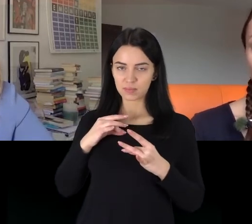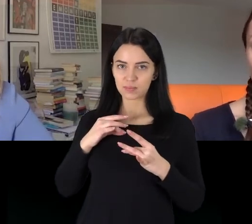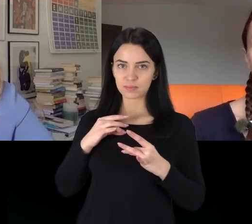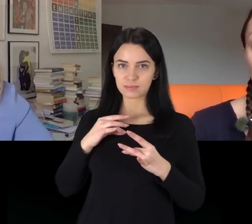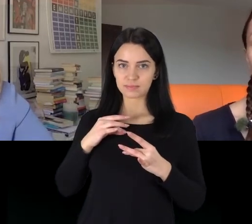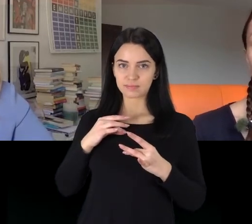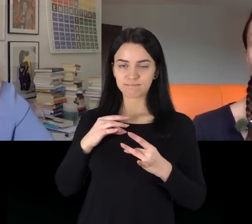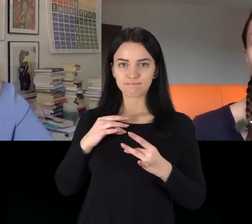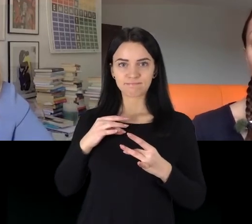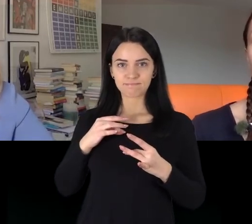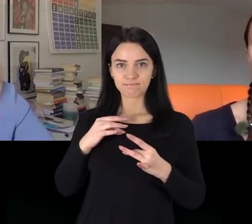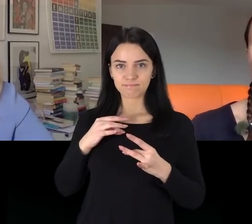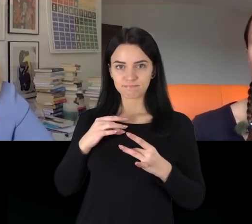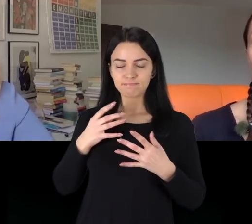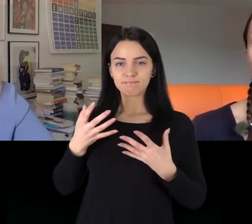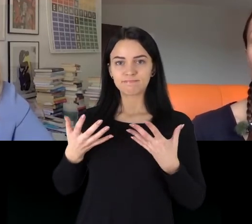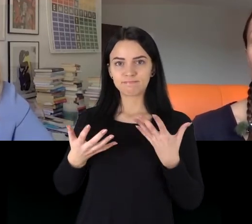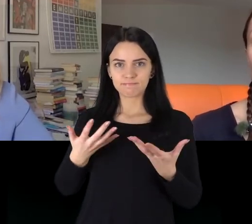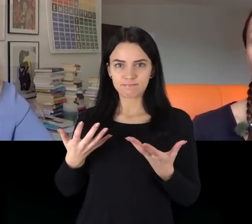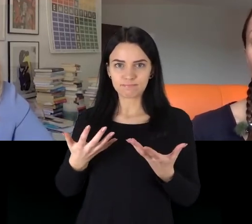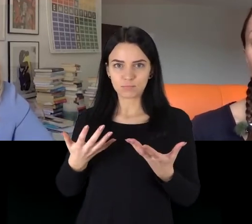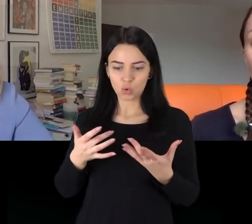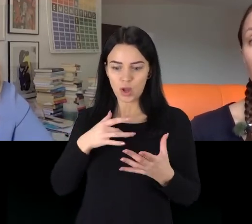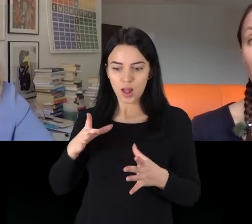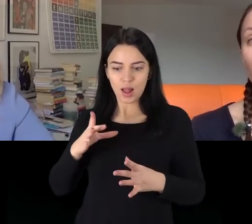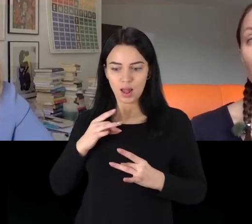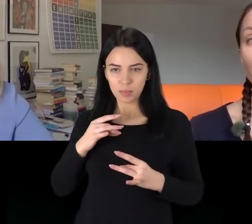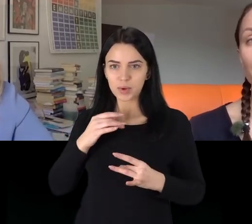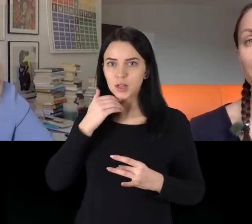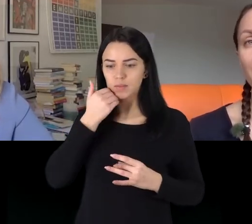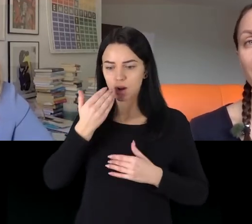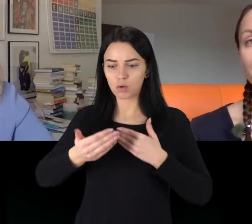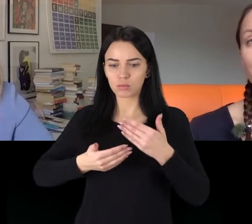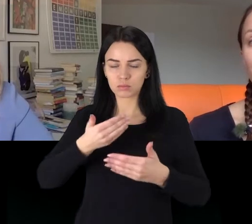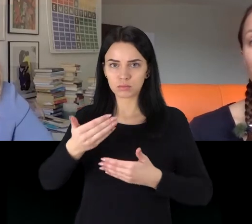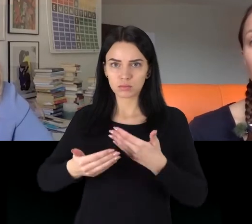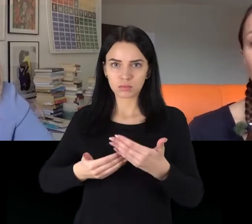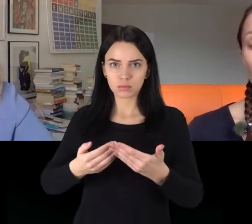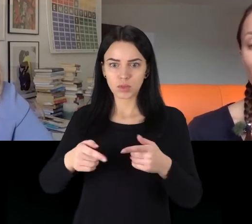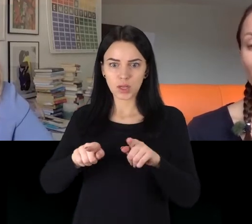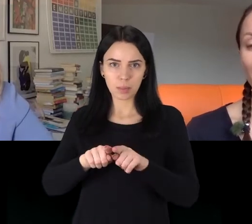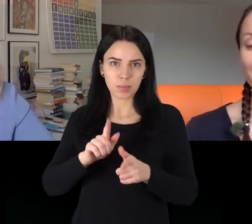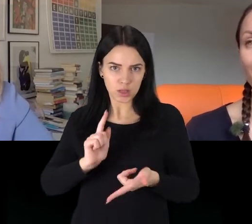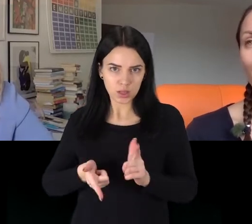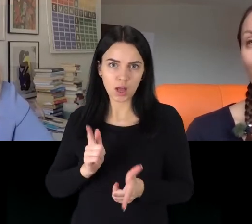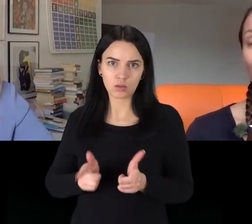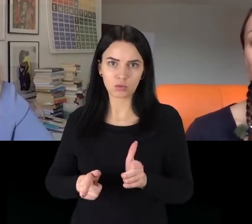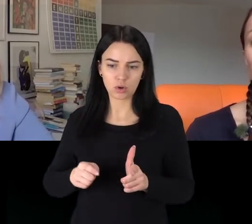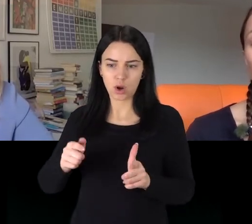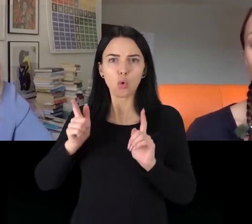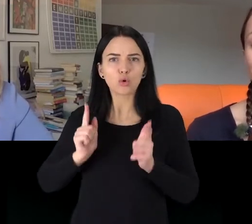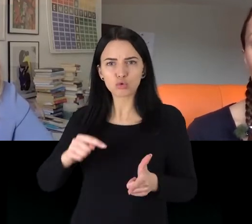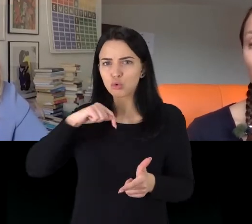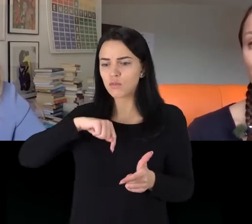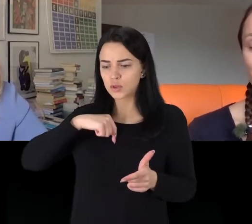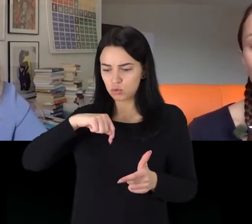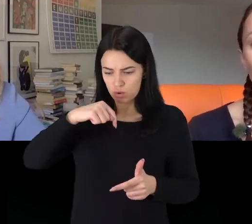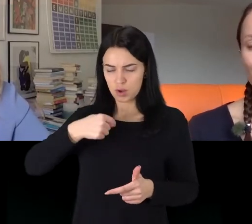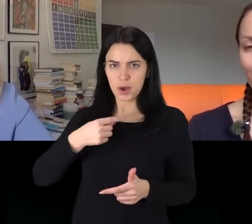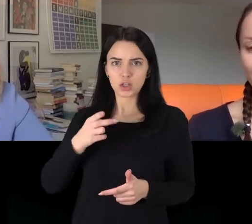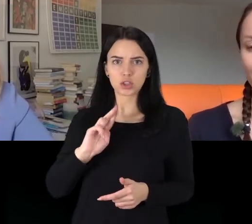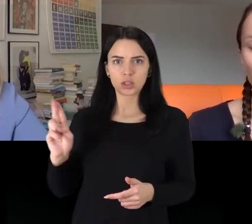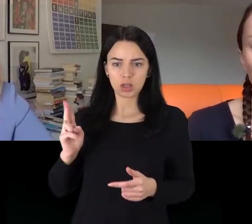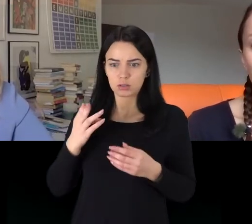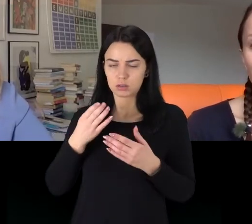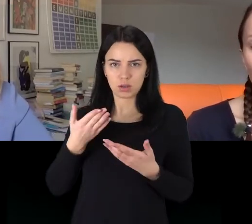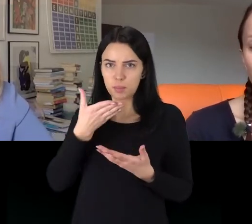taip su tuo vaidmeniu susitapatinam tikriausiai, kad bėgant laikui pamirštam, kas iš tikrųjų mes buvom, ko mes iš tikrųjų čia atėjom, kad čia ne